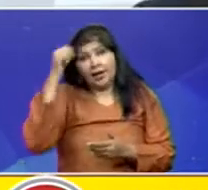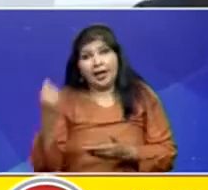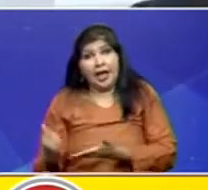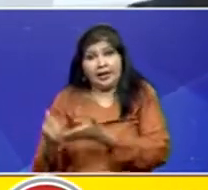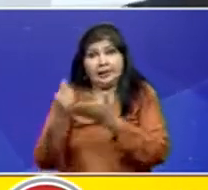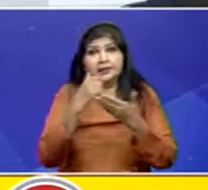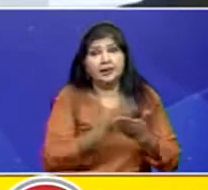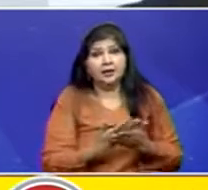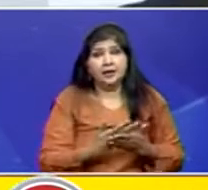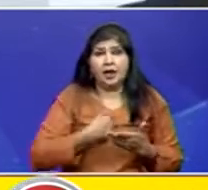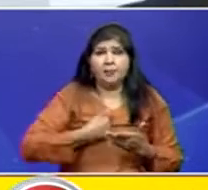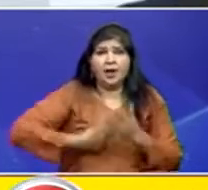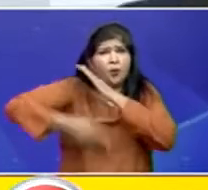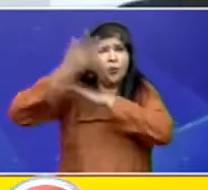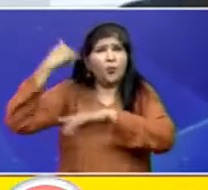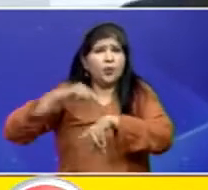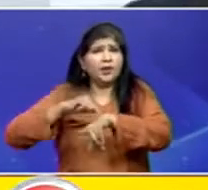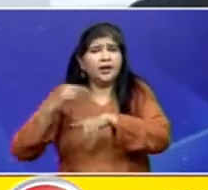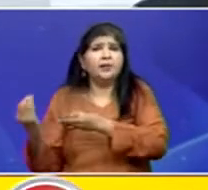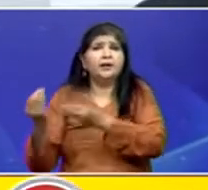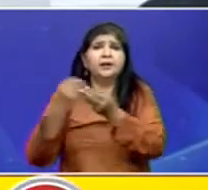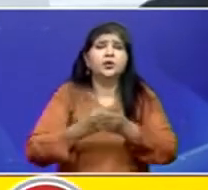जो हमारी दरोर है, उसको